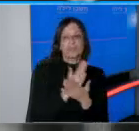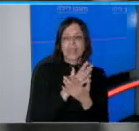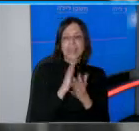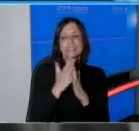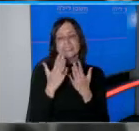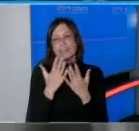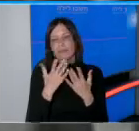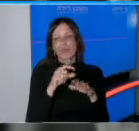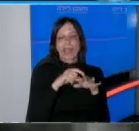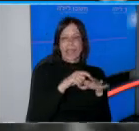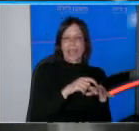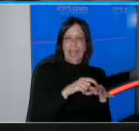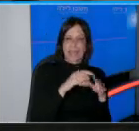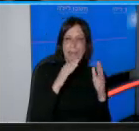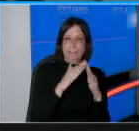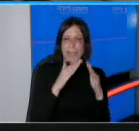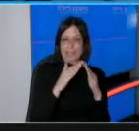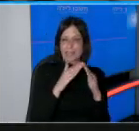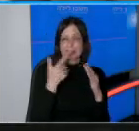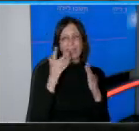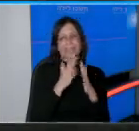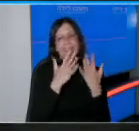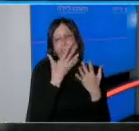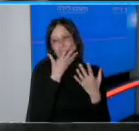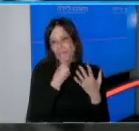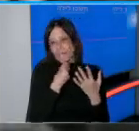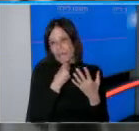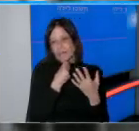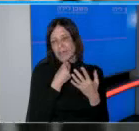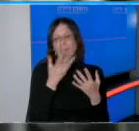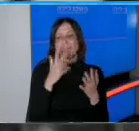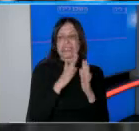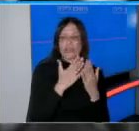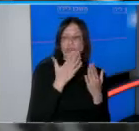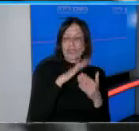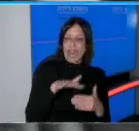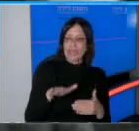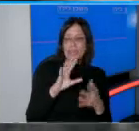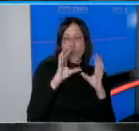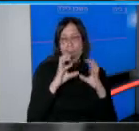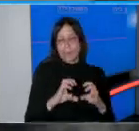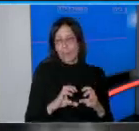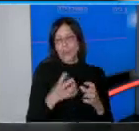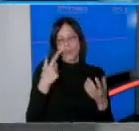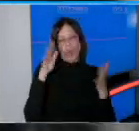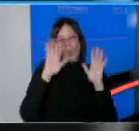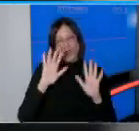ספרות להדרכת בית, לספרות יפה וספרות ילדים, ואומנות וקולנוע